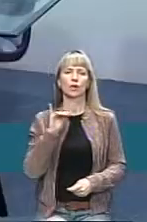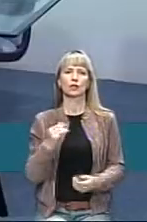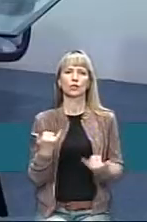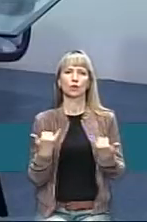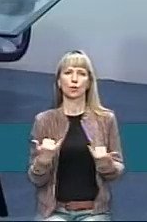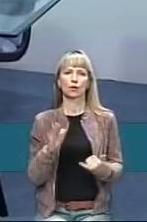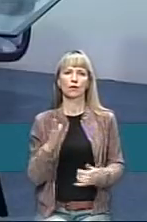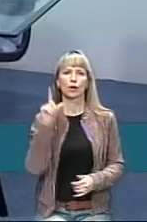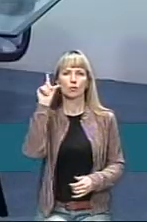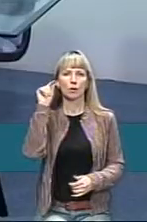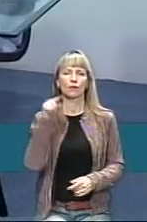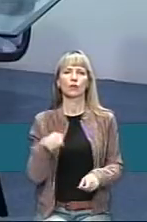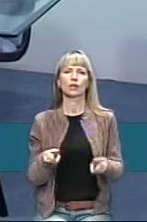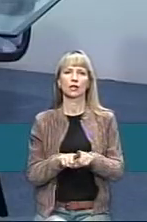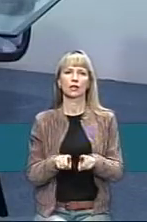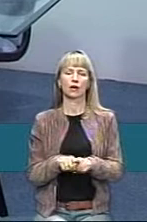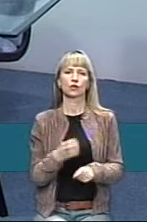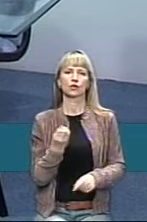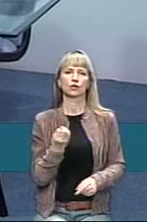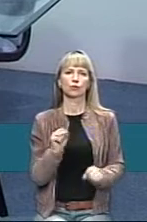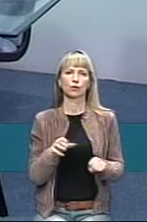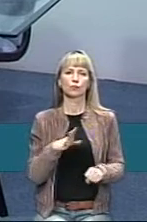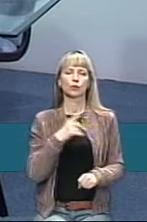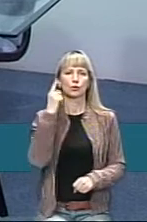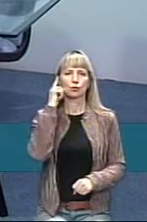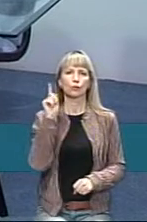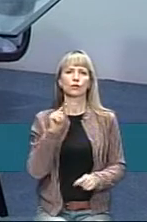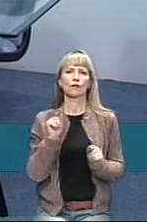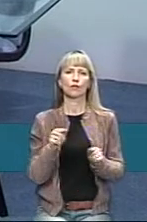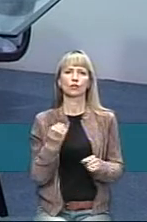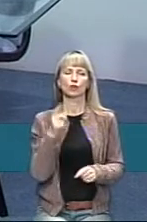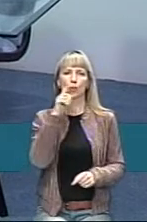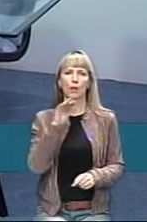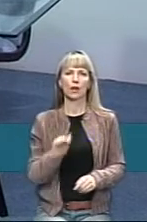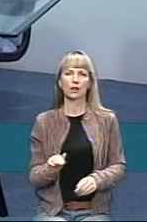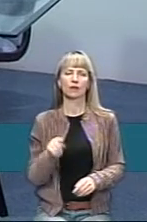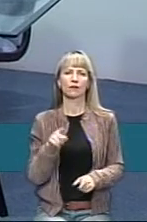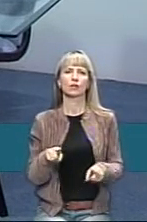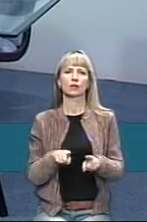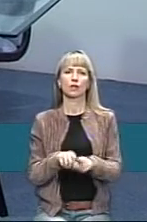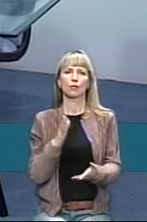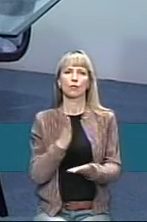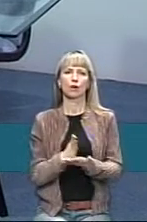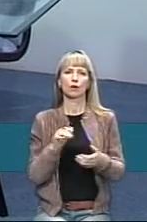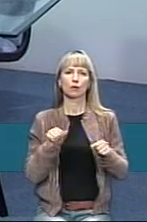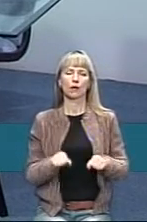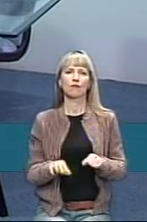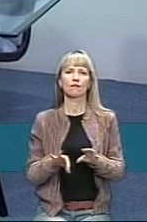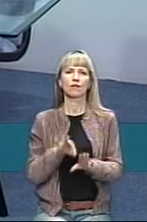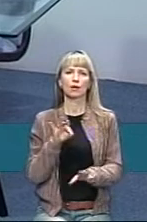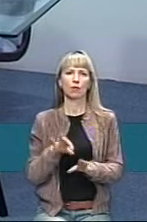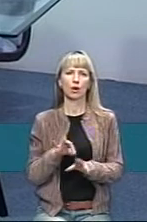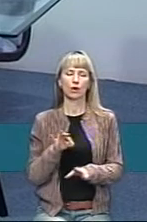в бібліотеку, вони також ще, може, думають, що вони ще маленькі, але вони також мають право вибору, і вони,